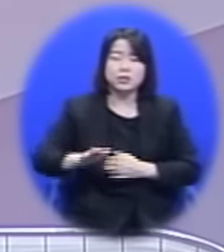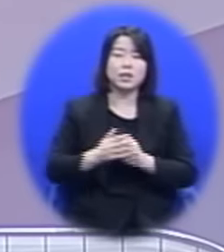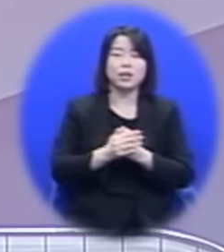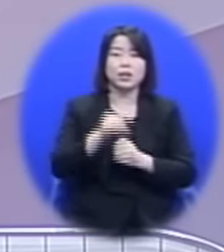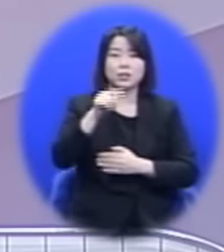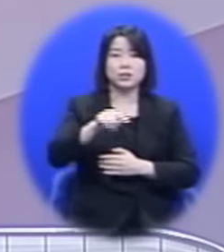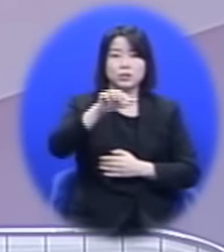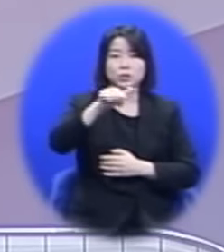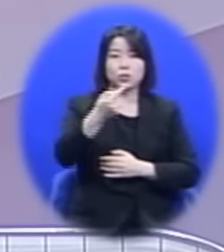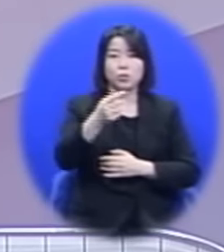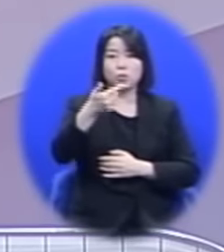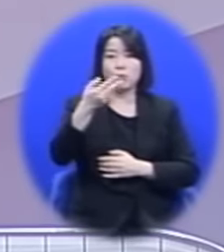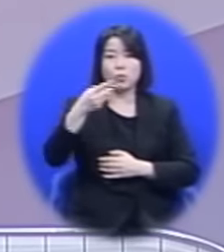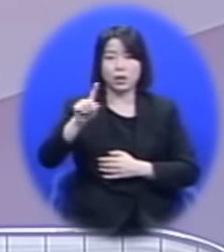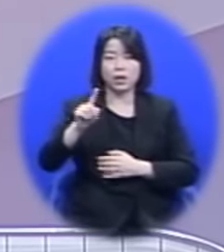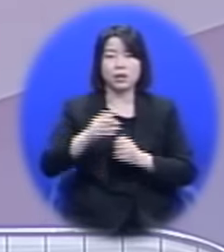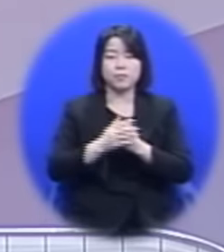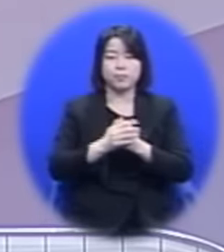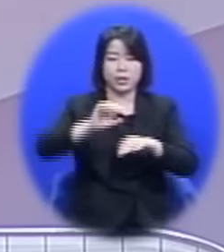그렇게